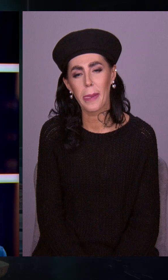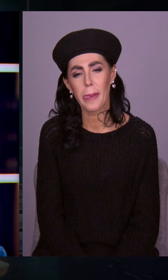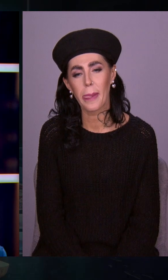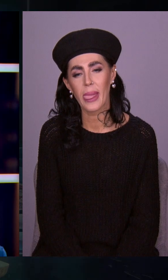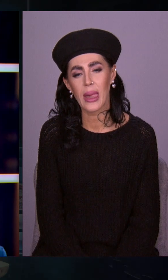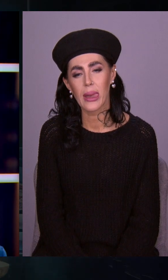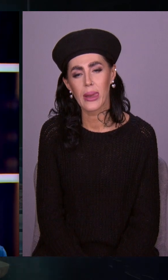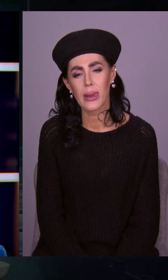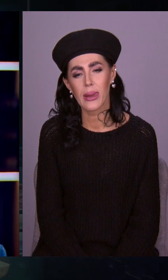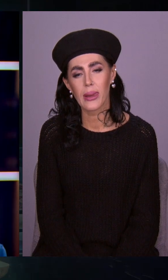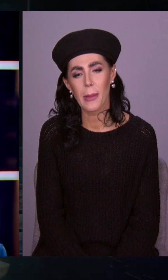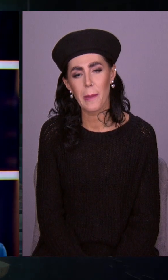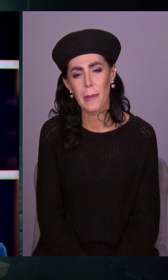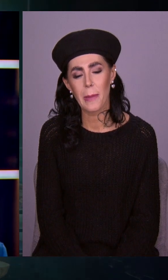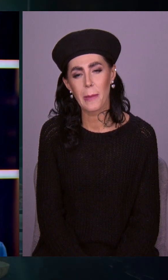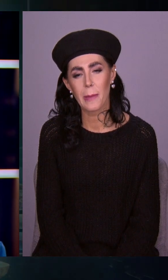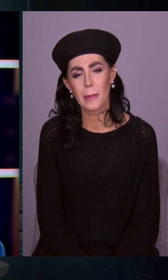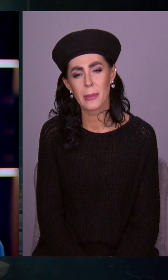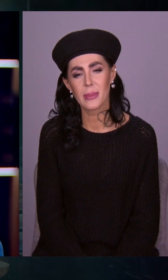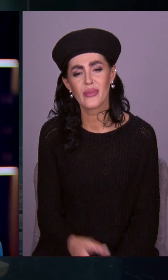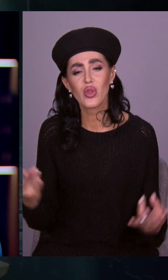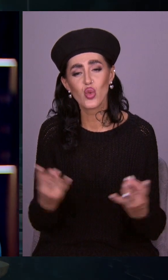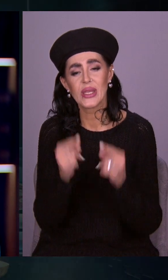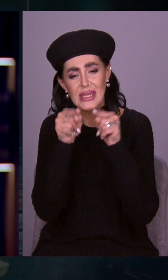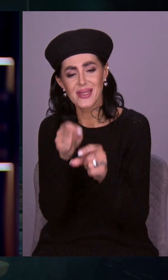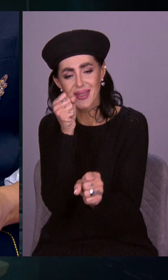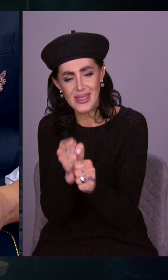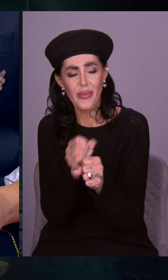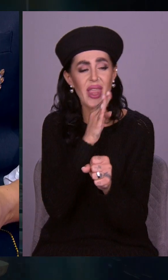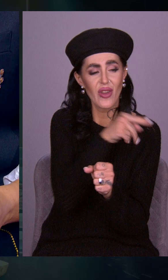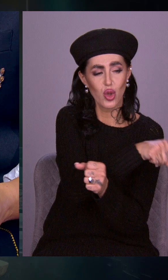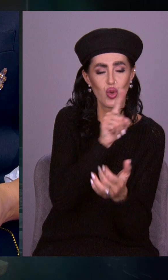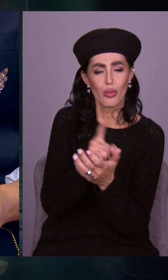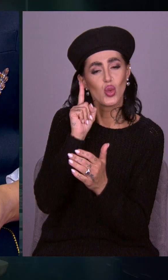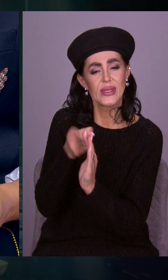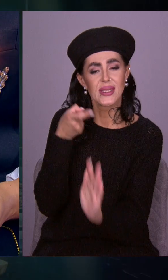Ну, я не знаю, ну що тут можна зробити? Ну.